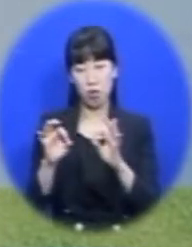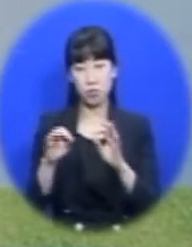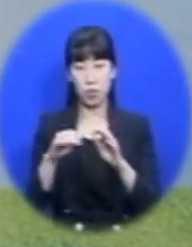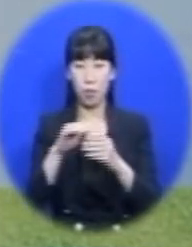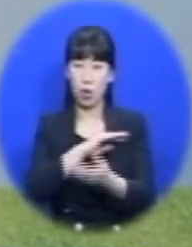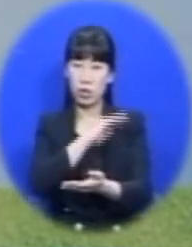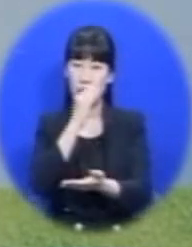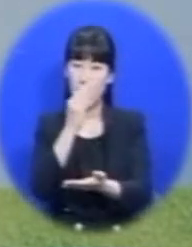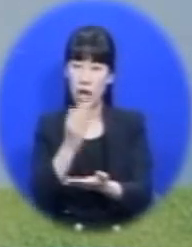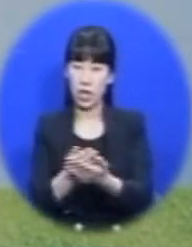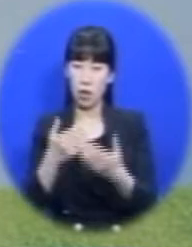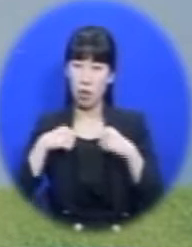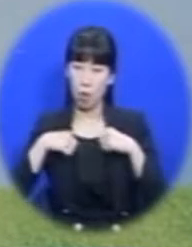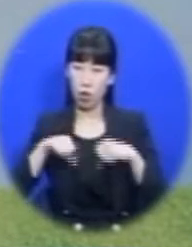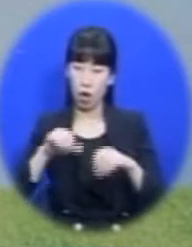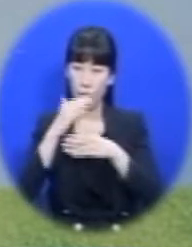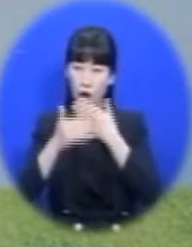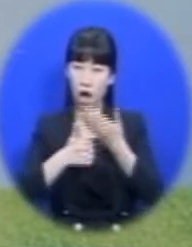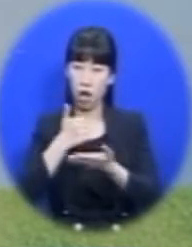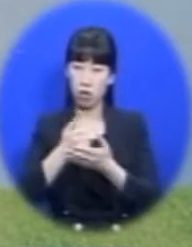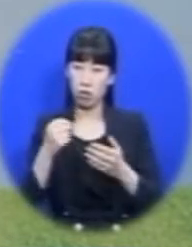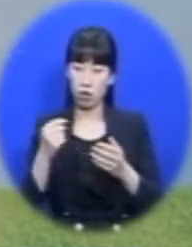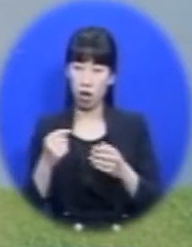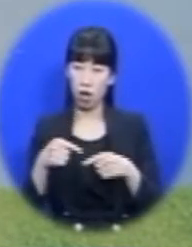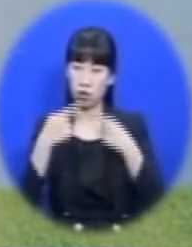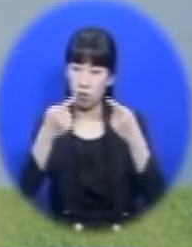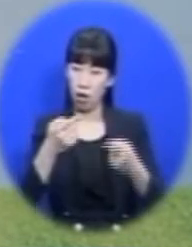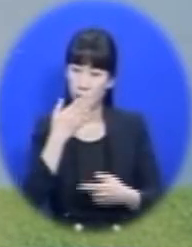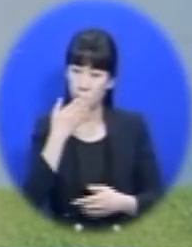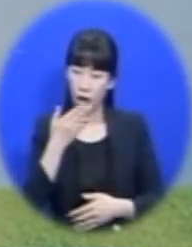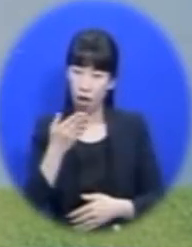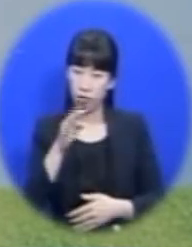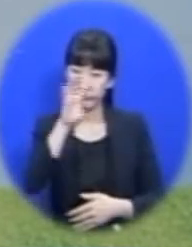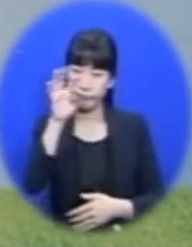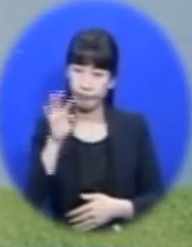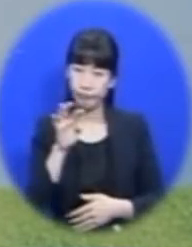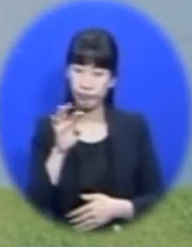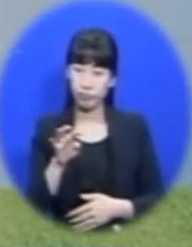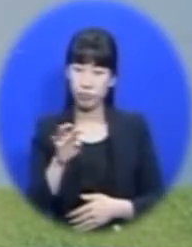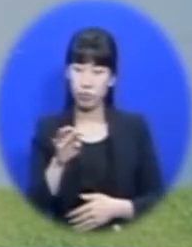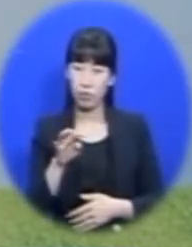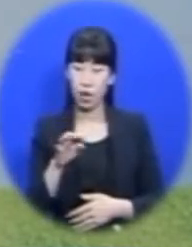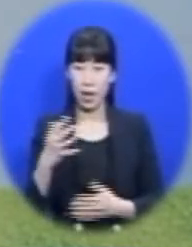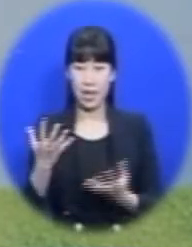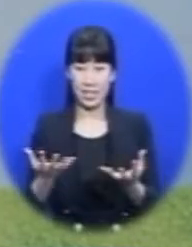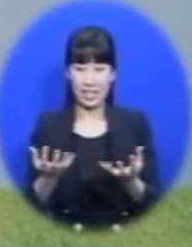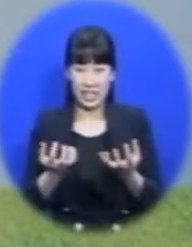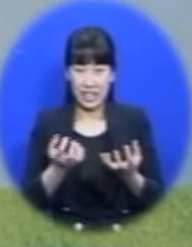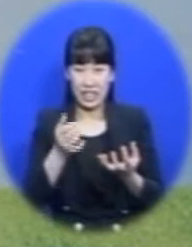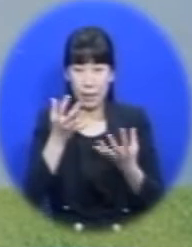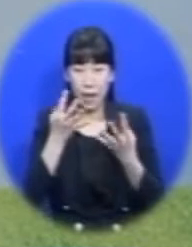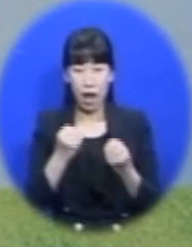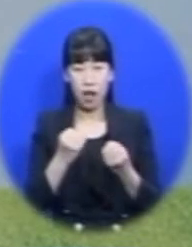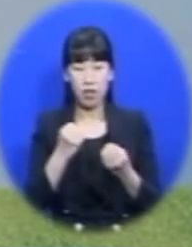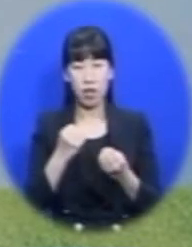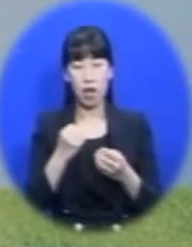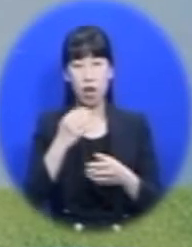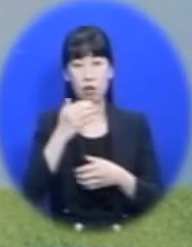생각을 해봅니다. 그렇게 많이 가지고도 여전히 땅의 것을 준비하는 그분께